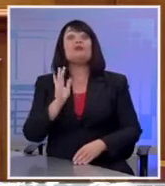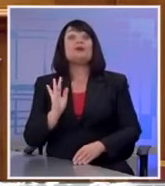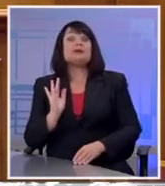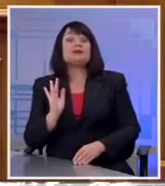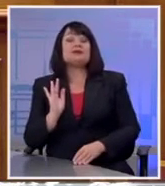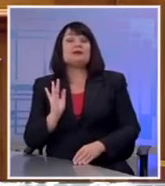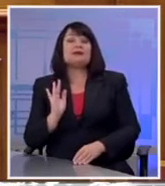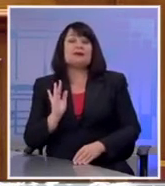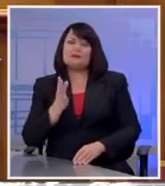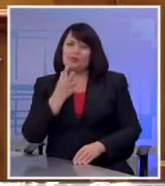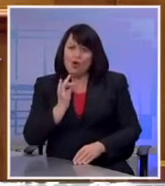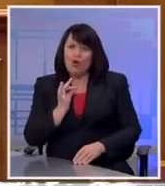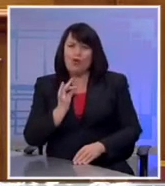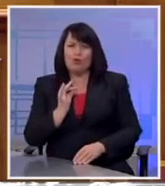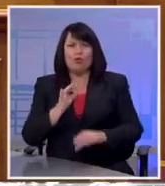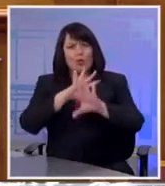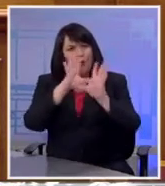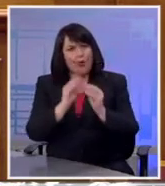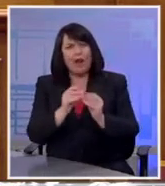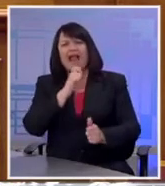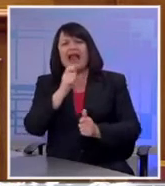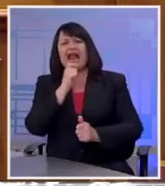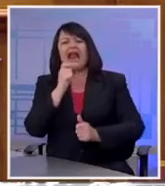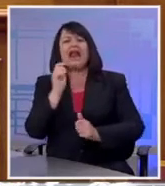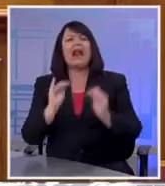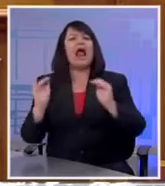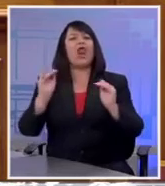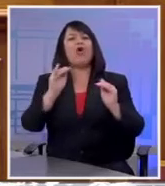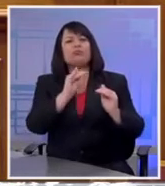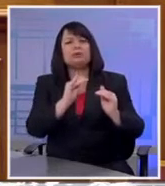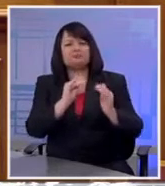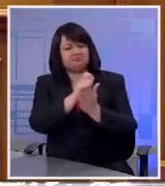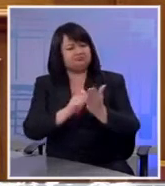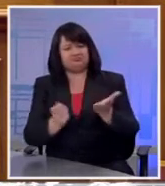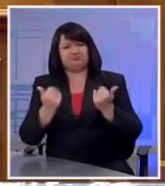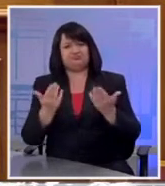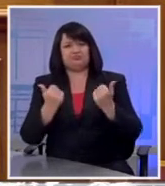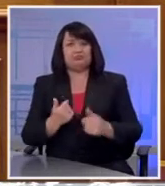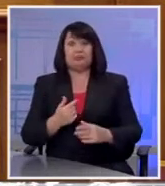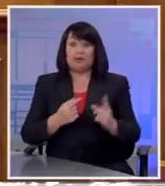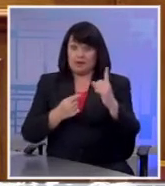Γιατί παρατήρησα, λέω, όλες τις δημοσκοπήσεις δεν ανέγραφε τίποτα. Λέγω,